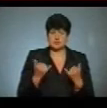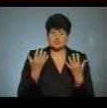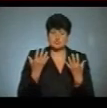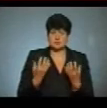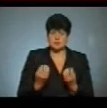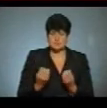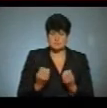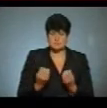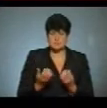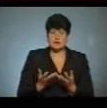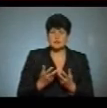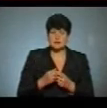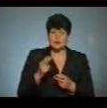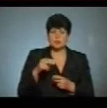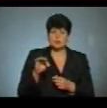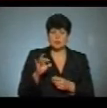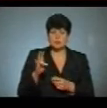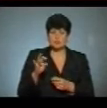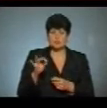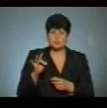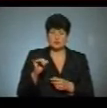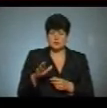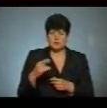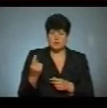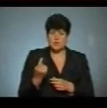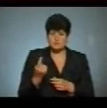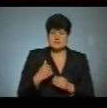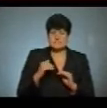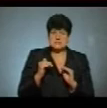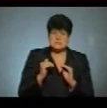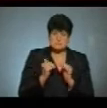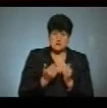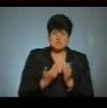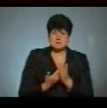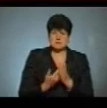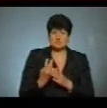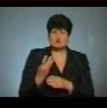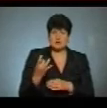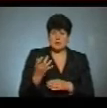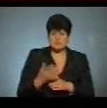день кількість донорів в області і нашому місті зменшилась приблизно в 3 рази.